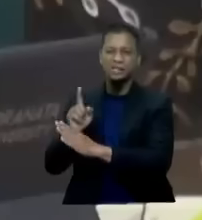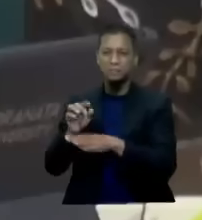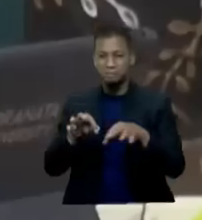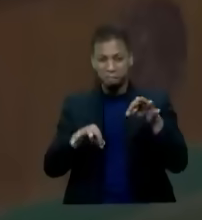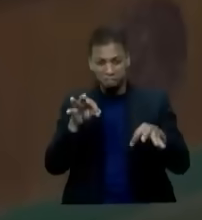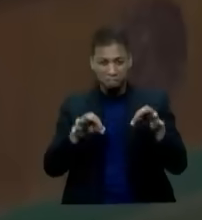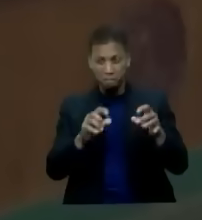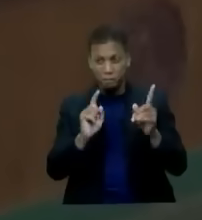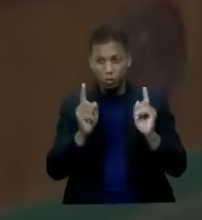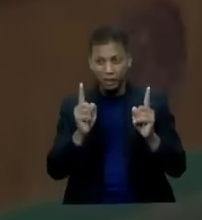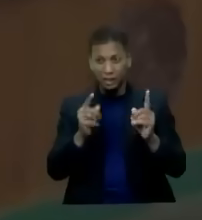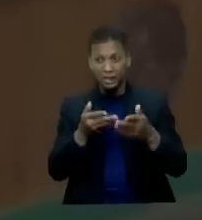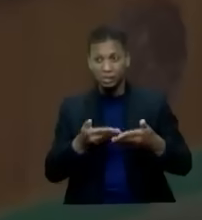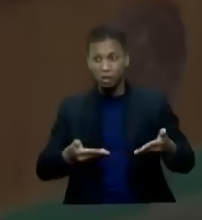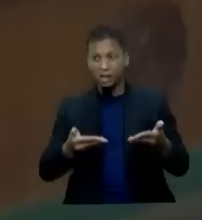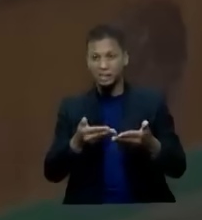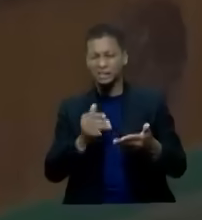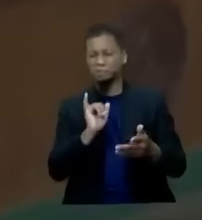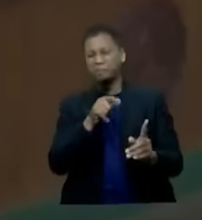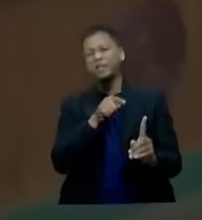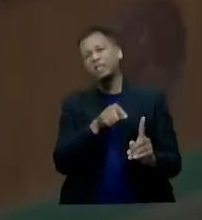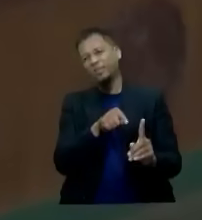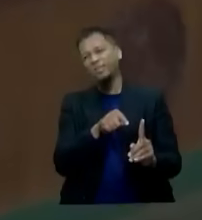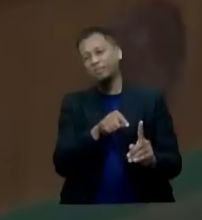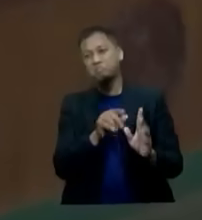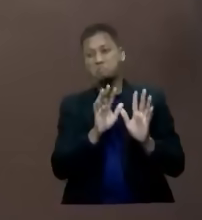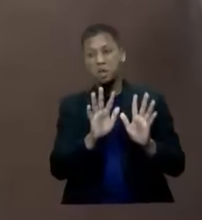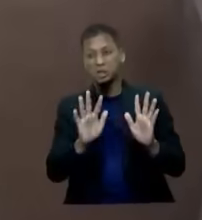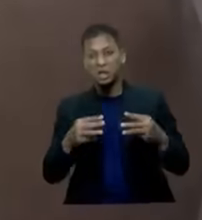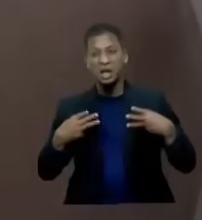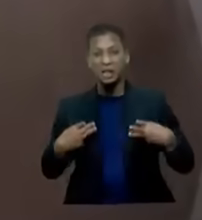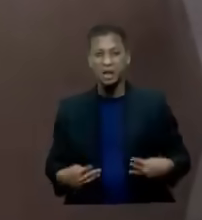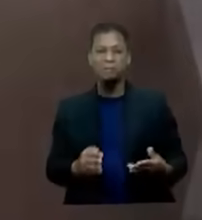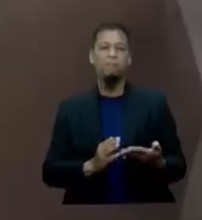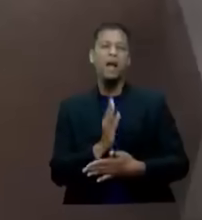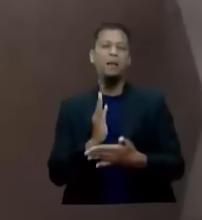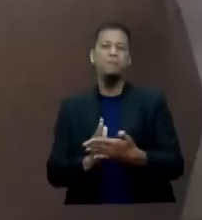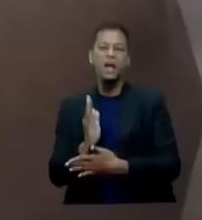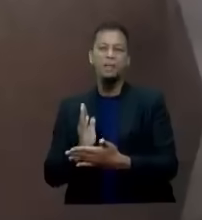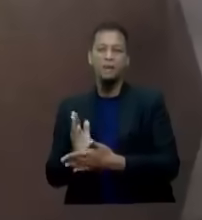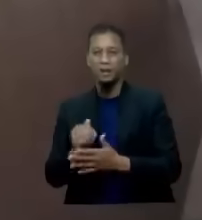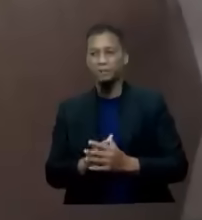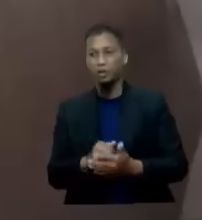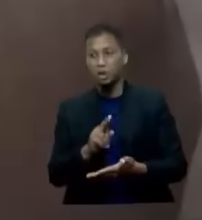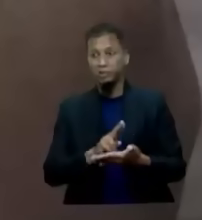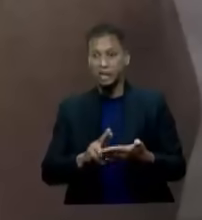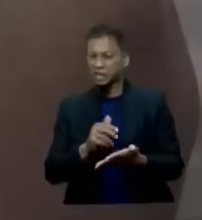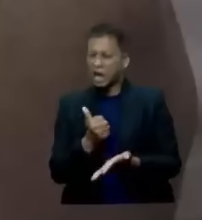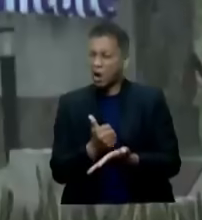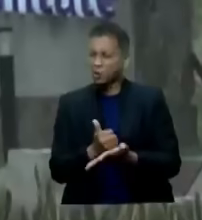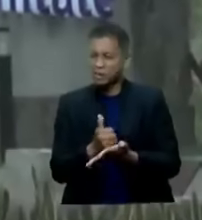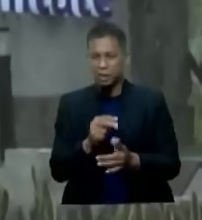terjadi. Dengan banyaknya pelanggaran etika yang dilakukan, Universitas sebagai akademisi sudah seharusnya menyuarakan